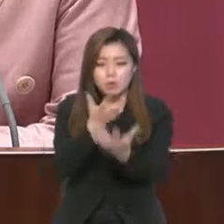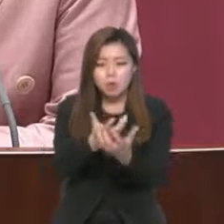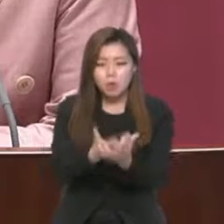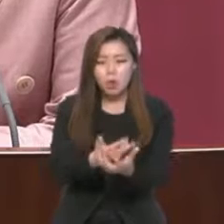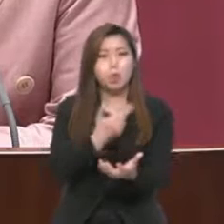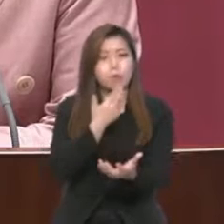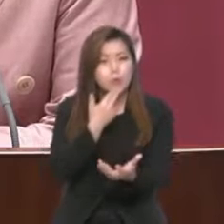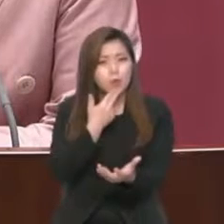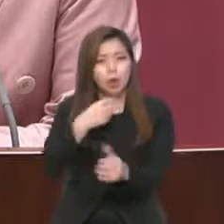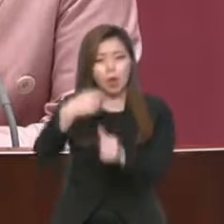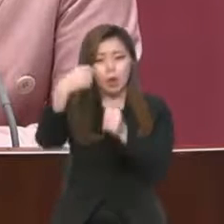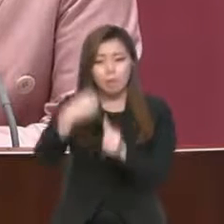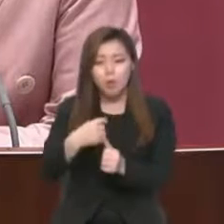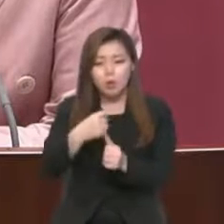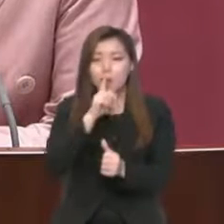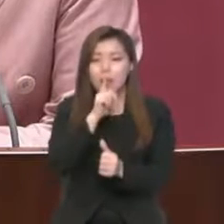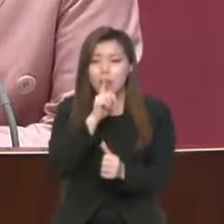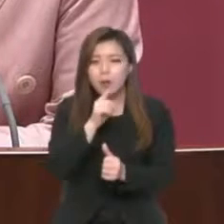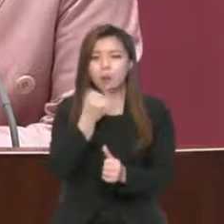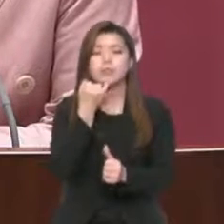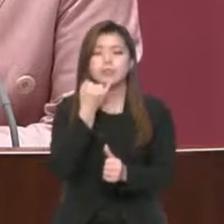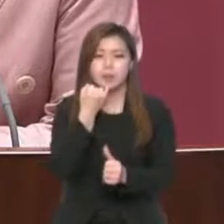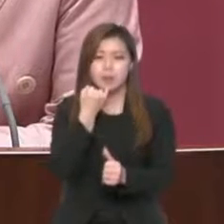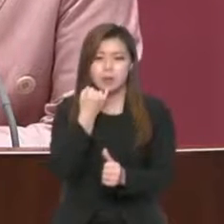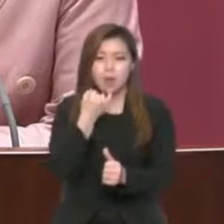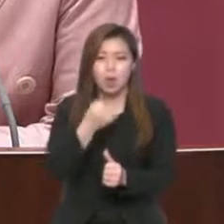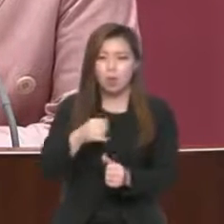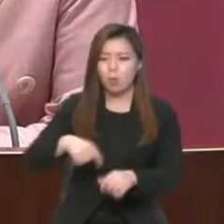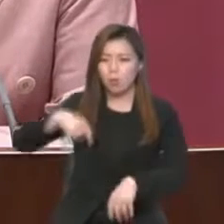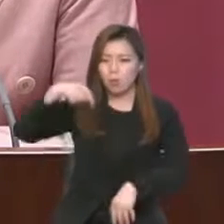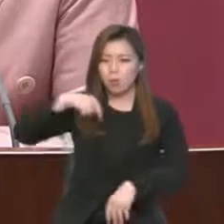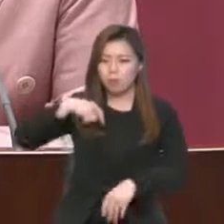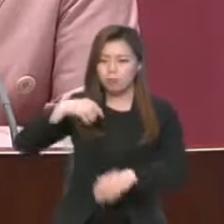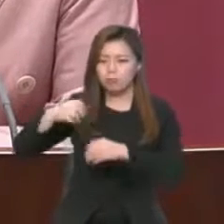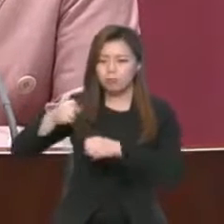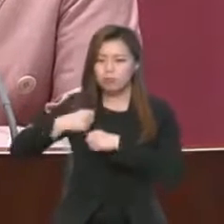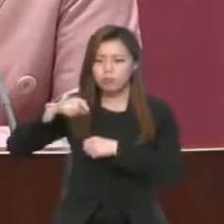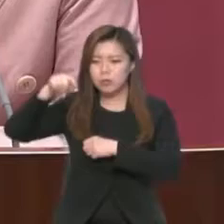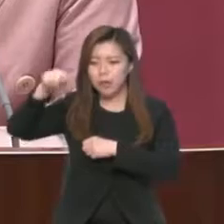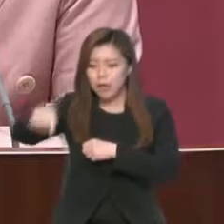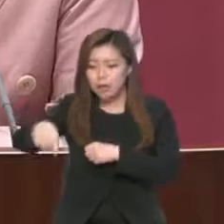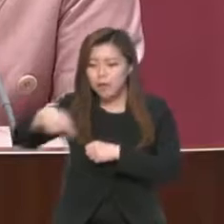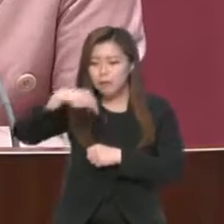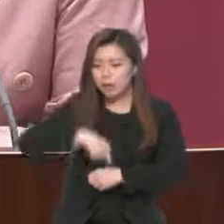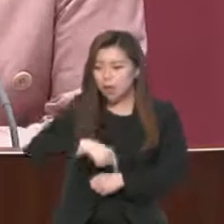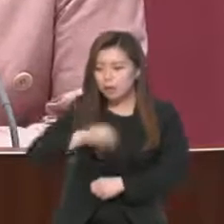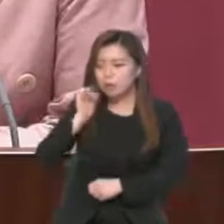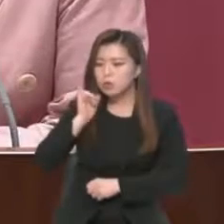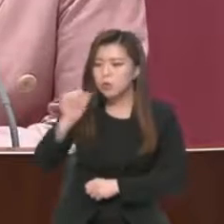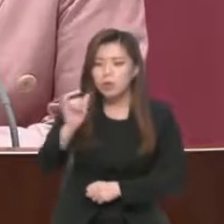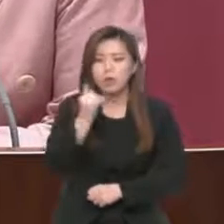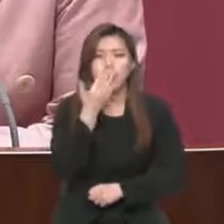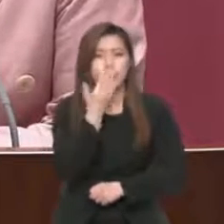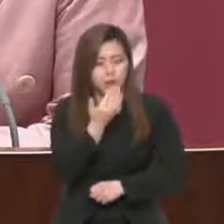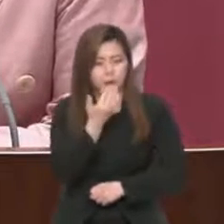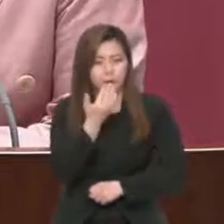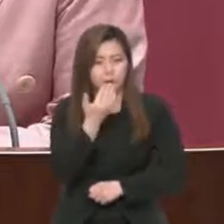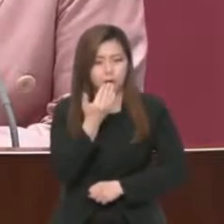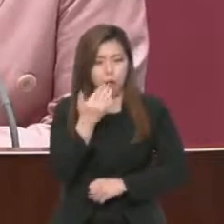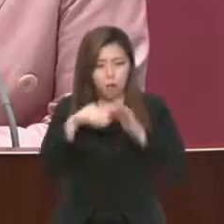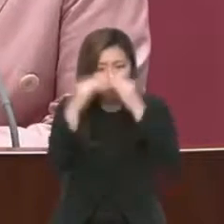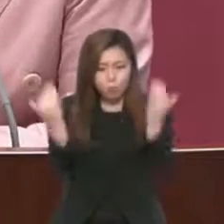그만이다. 병가 연장은 밖에서 전화로도 할 수 있다. 이게 대한민국 모든 군인에게 동등하게 적용될 수